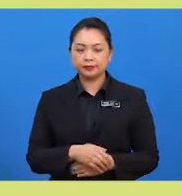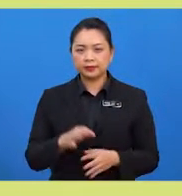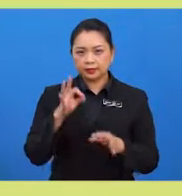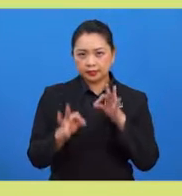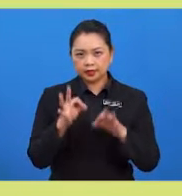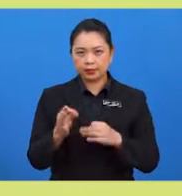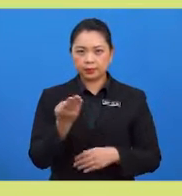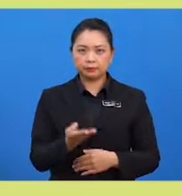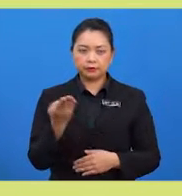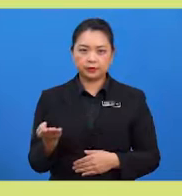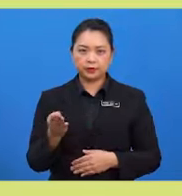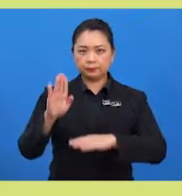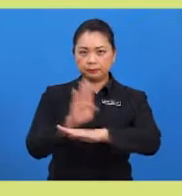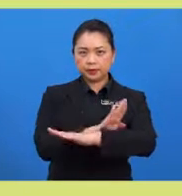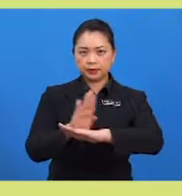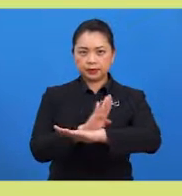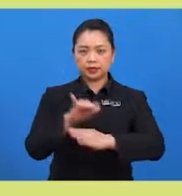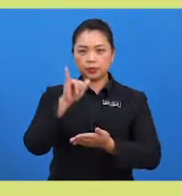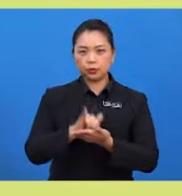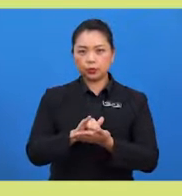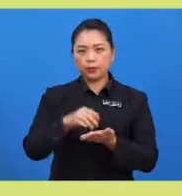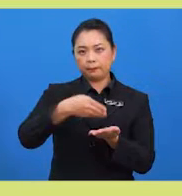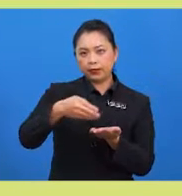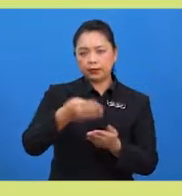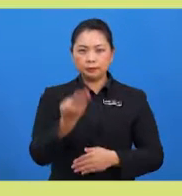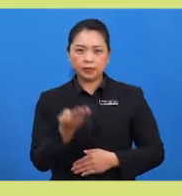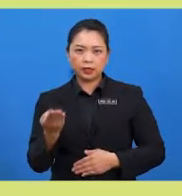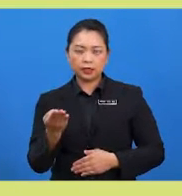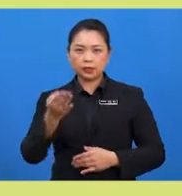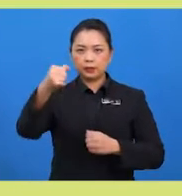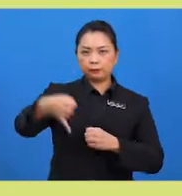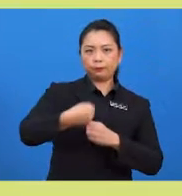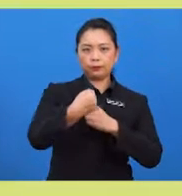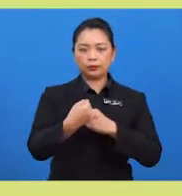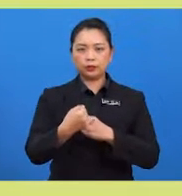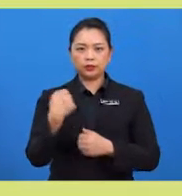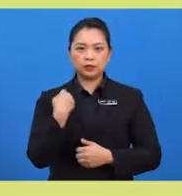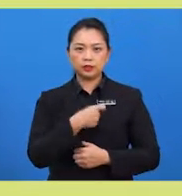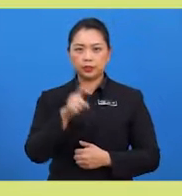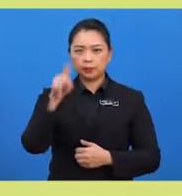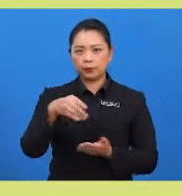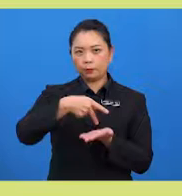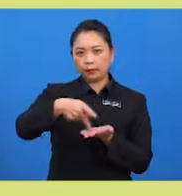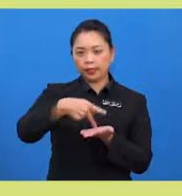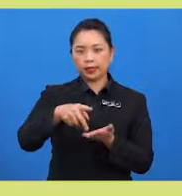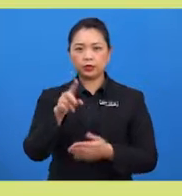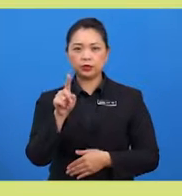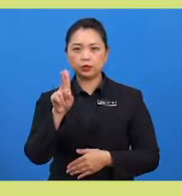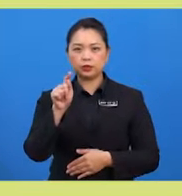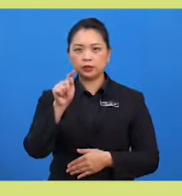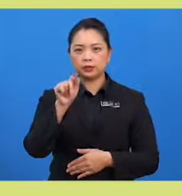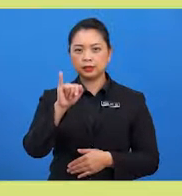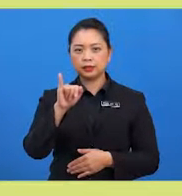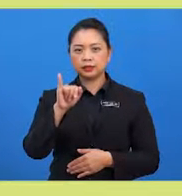Jika barang niaga kita beli itu adalah barangan import, kita perlu membayar duty import